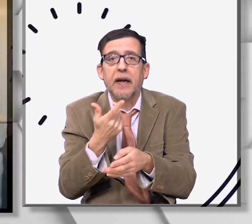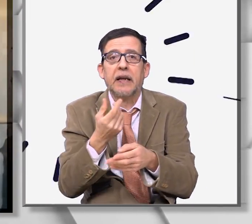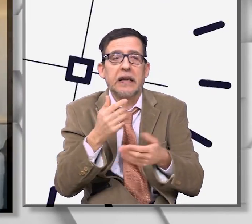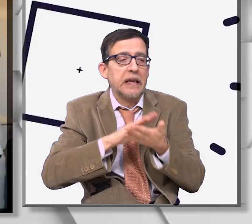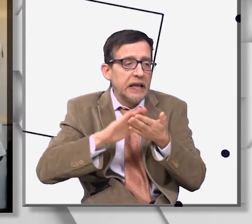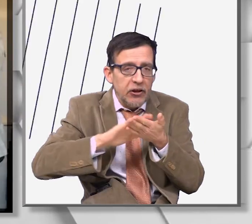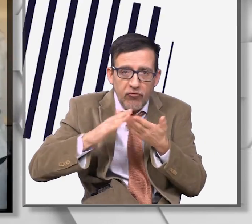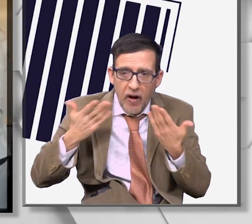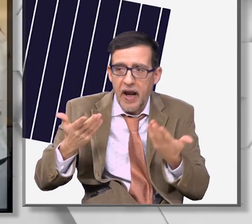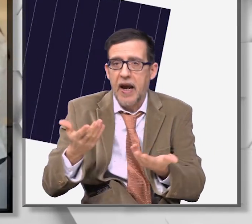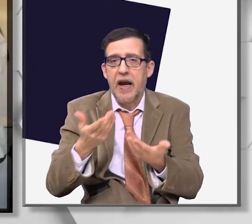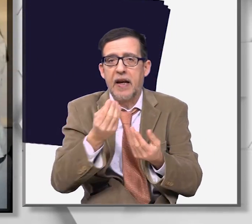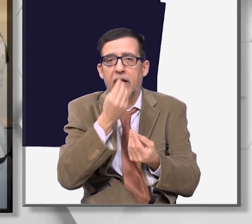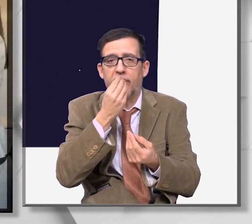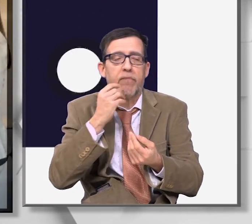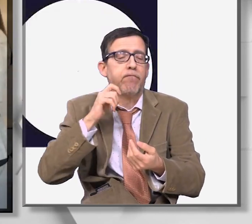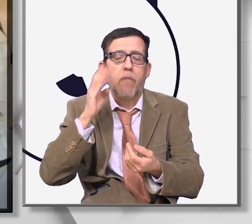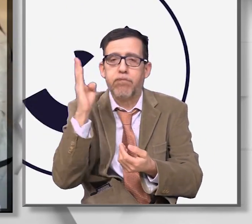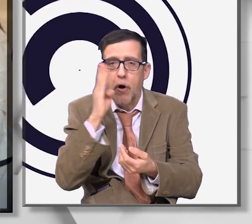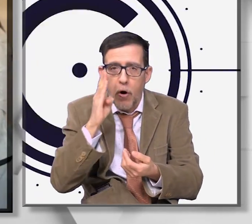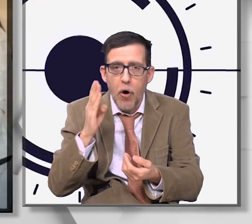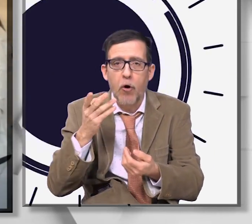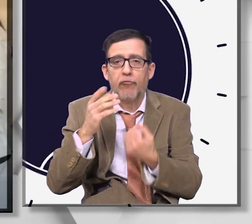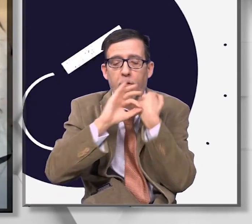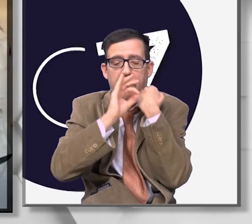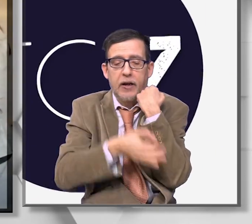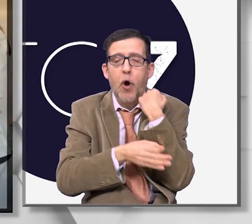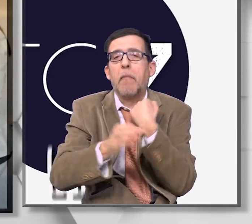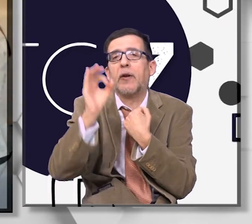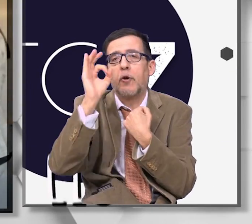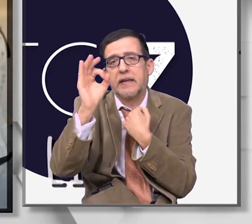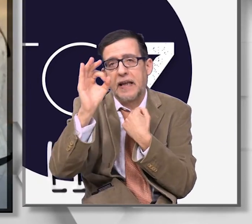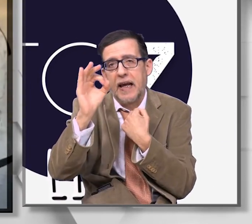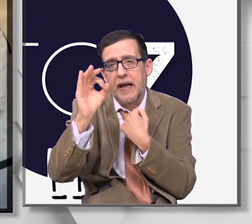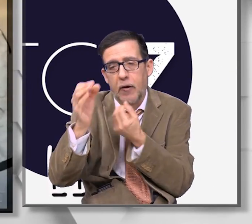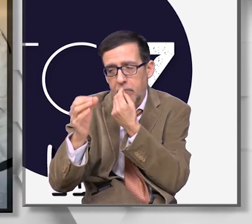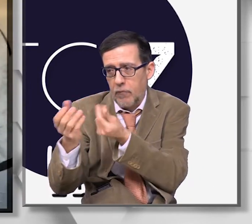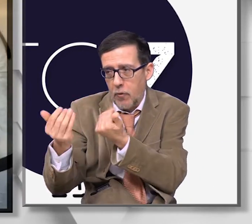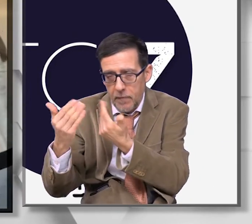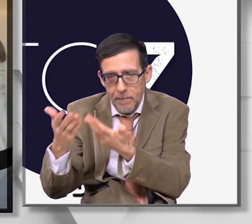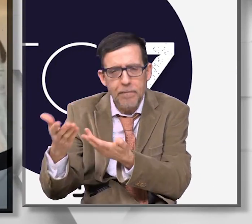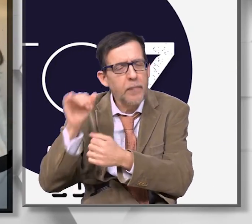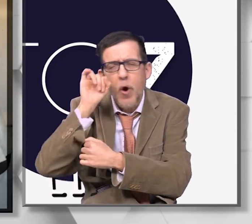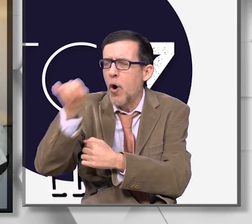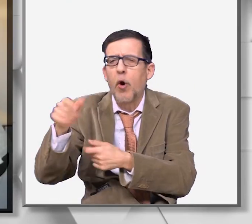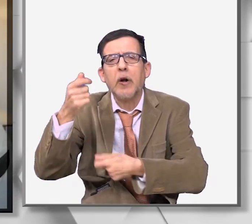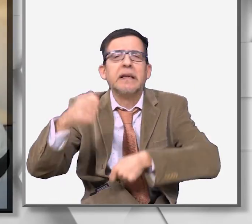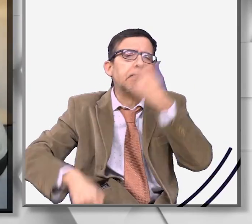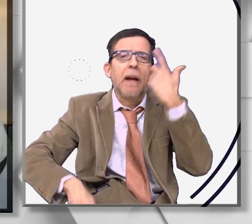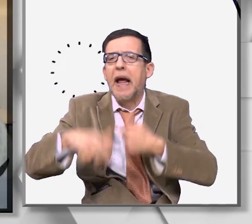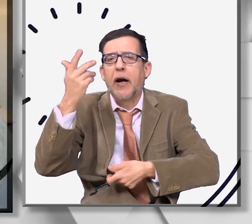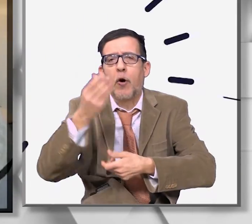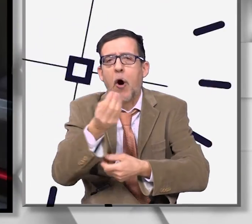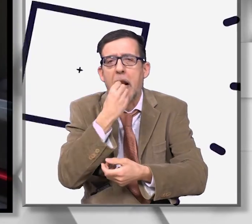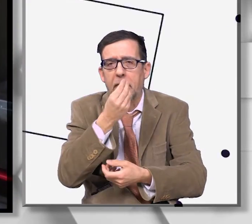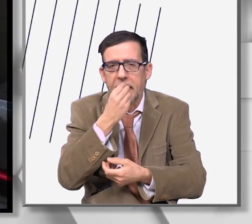sui concetti di cibo biologico integrale a km zero l'obiettivo è quello di contrastare il fenomeno degli sprechi alimentari ma